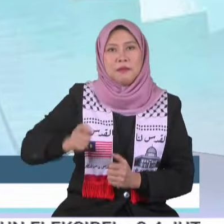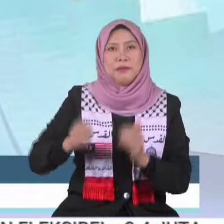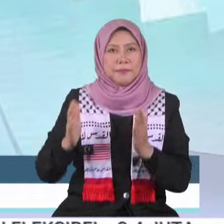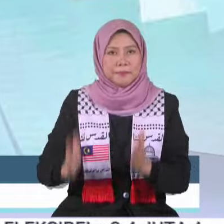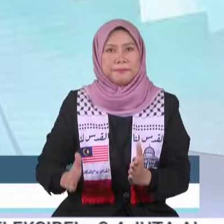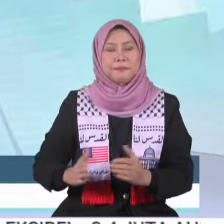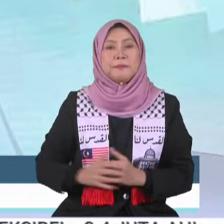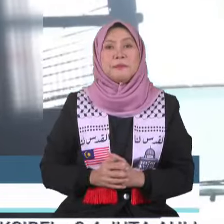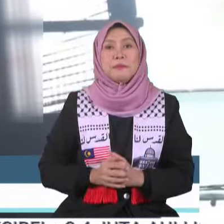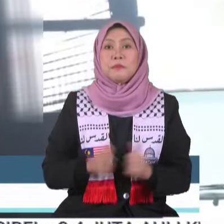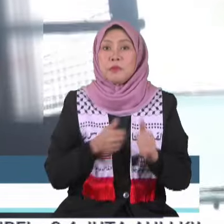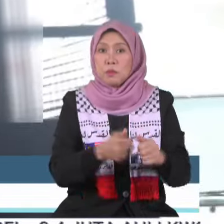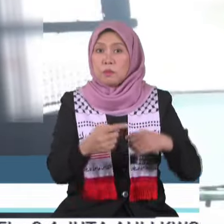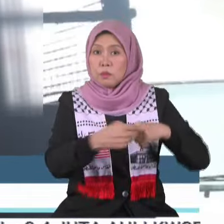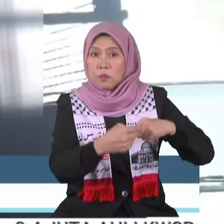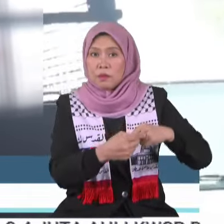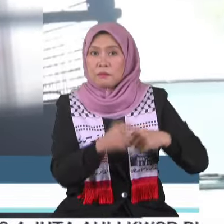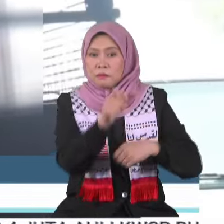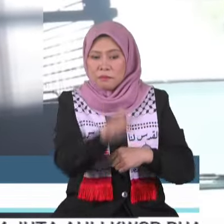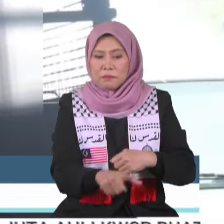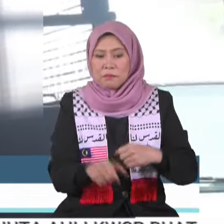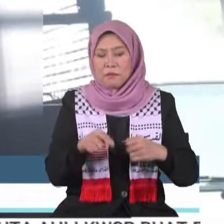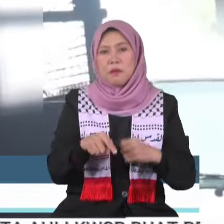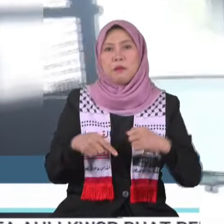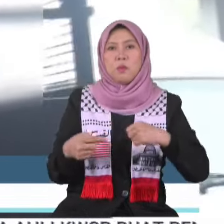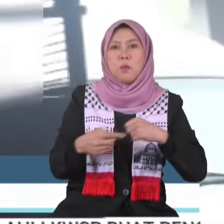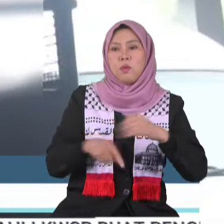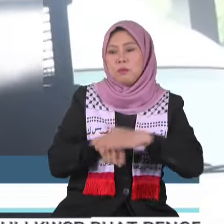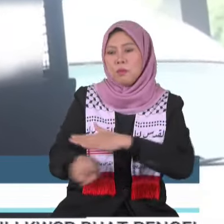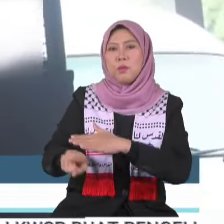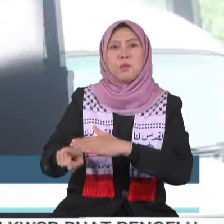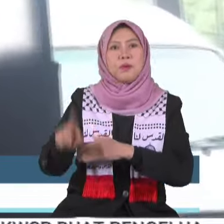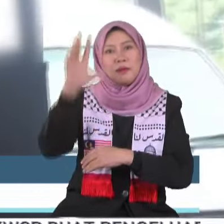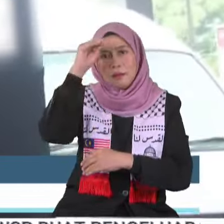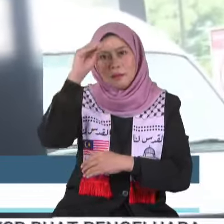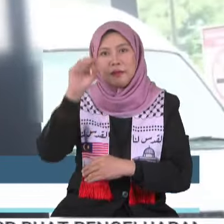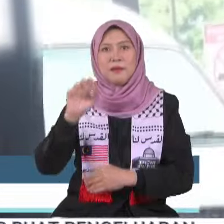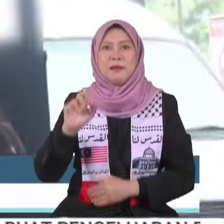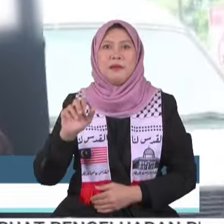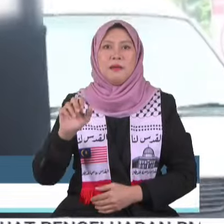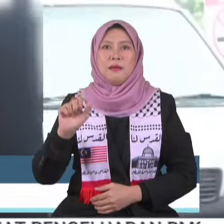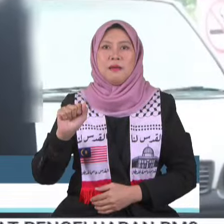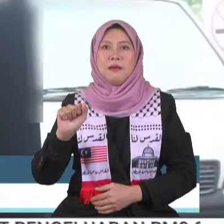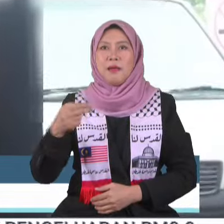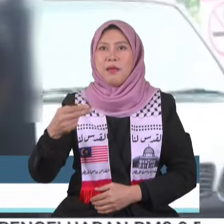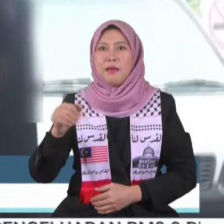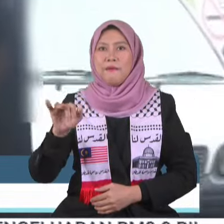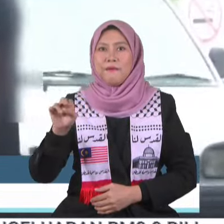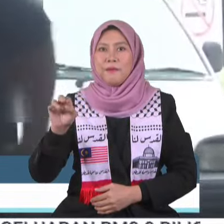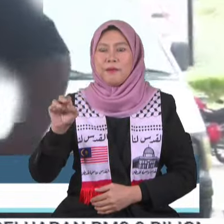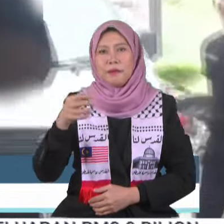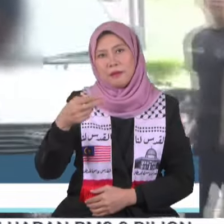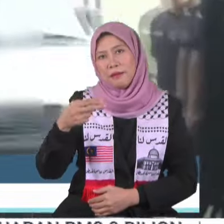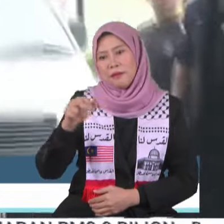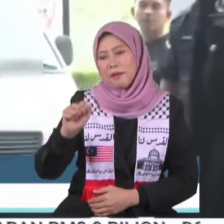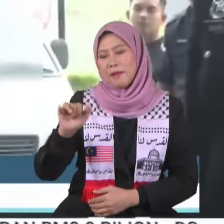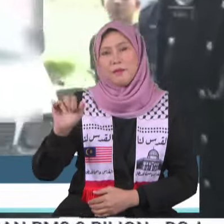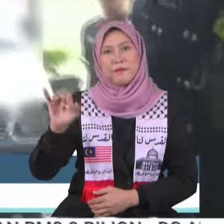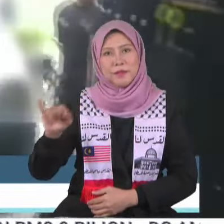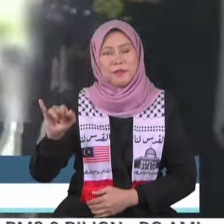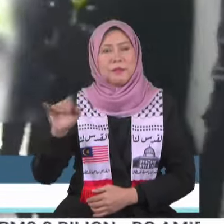Nazri. Mengikut pertuduhan, tertuduh didakwa membunuh seorang lelaki Abdul Hayy Ismail Yahya, 31 tahun. Perbuatan